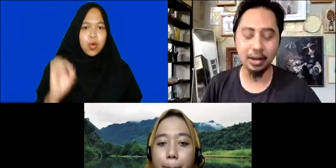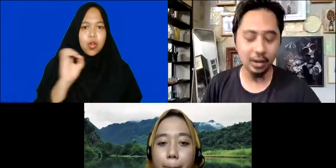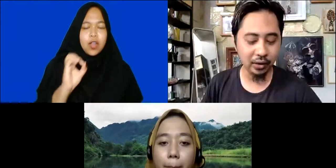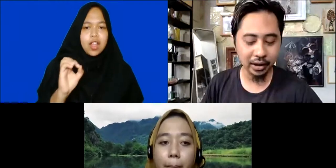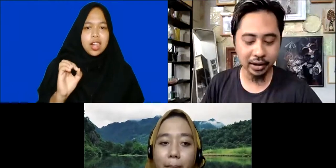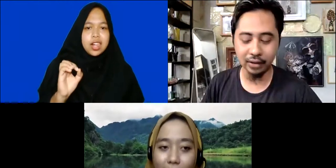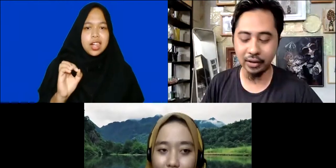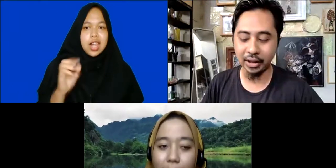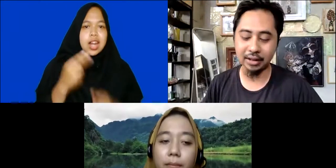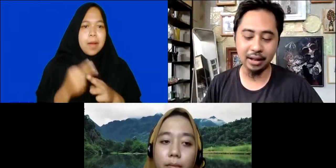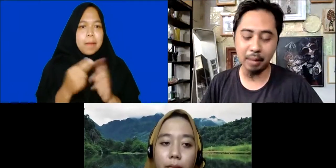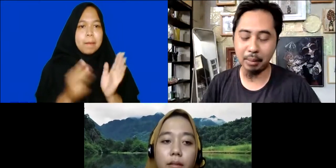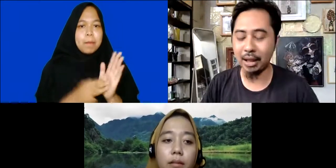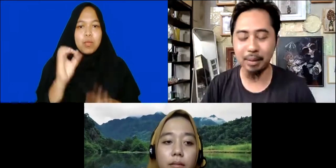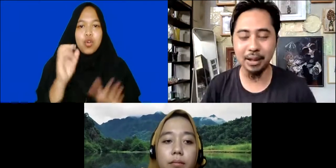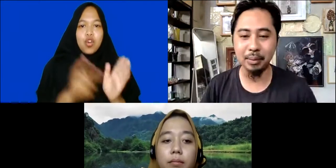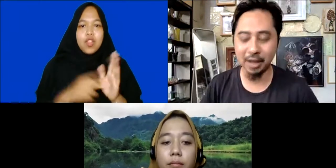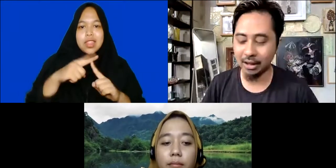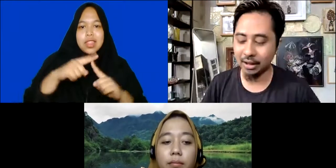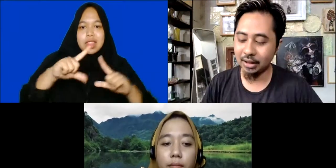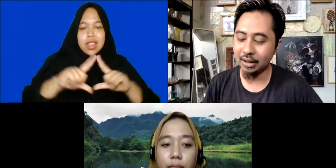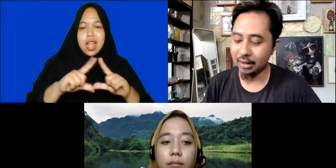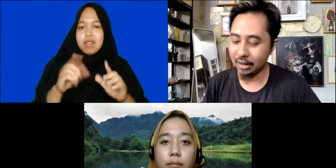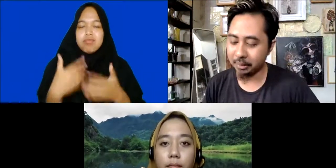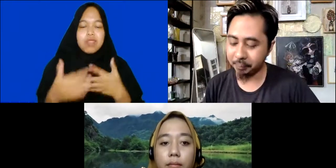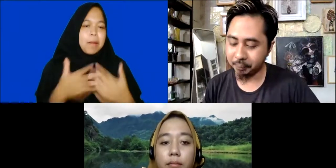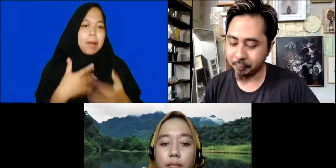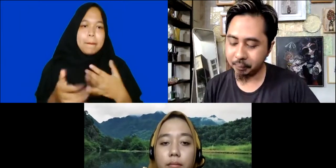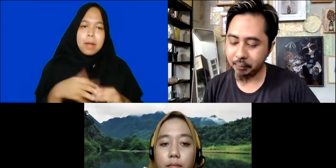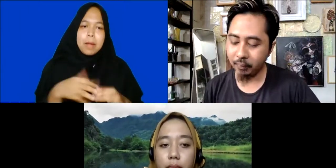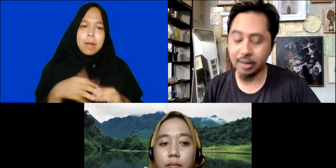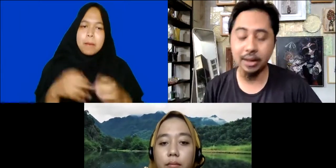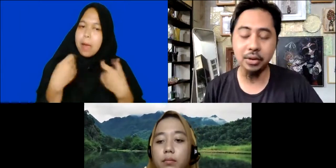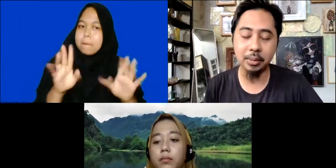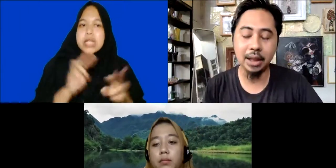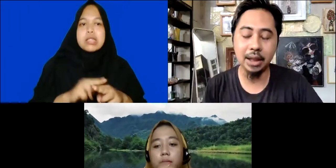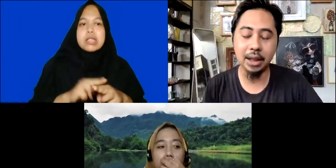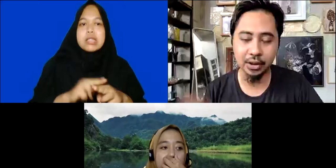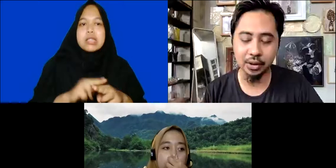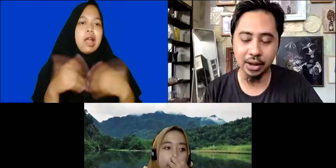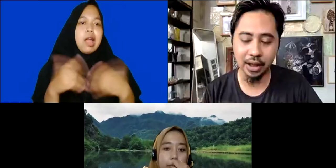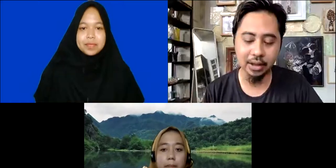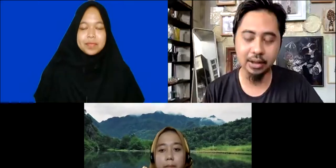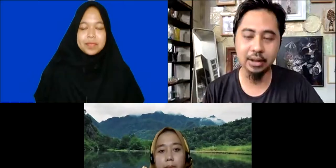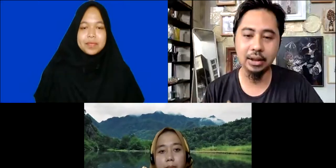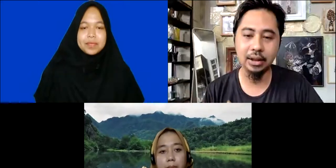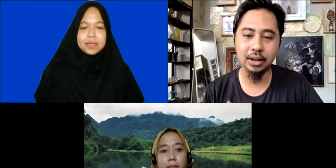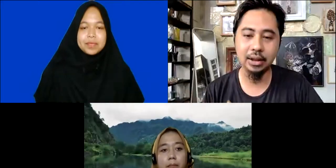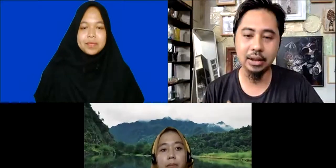Monta gitu, ada Oki, oke. Gak apa-apa lah, apa aja bebas lah. Nah, saya itu sebenarnya asli lahir dari